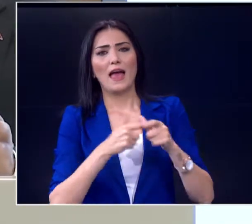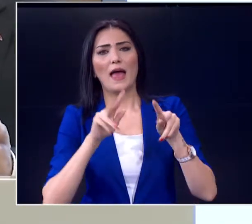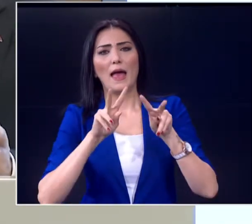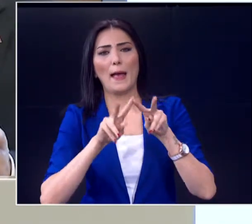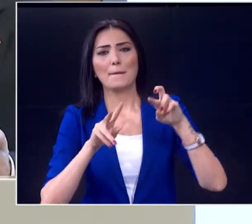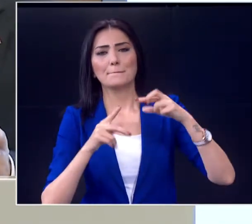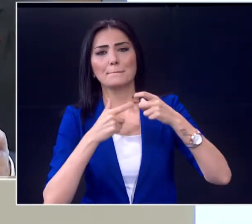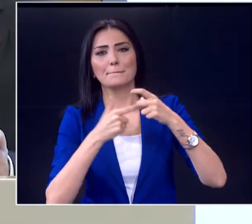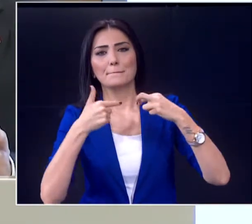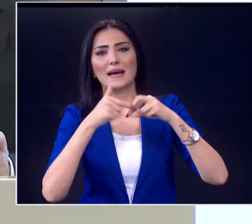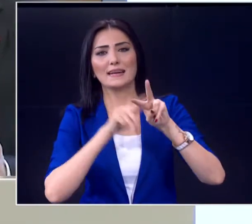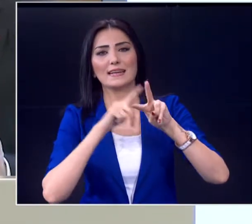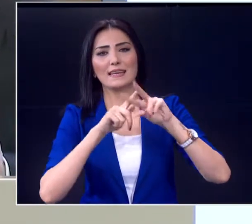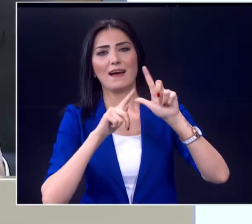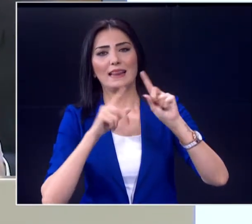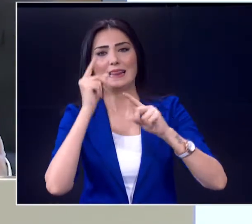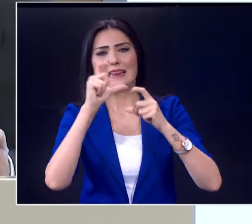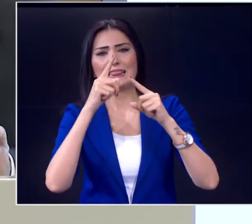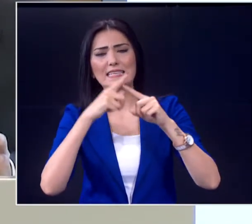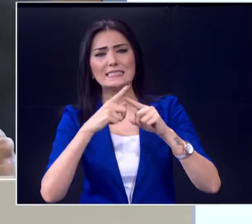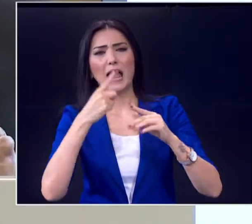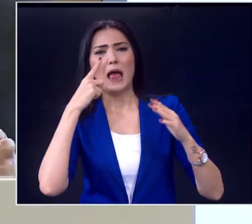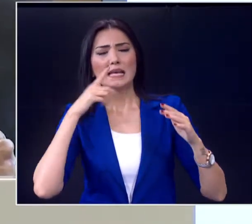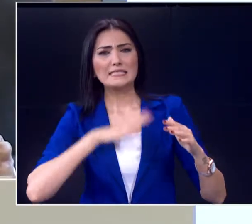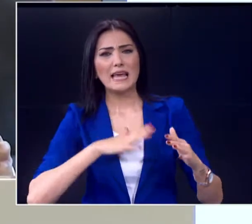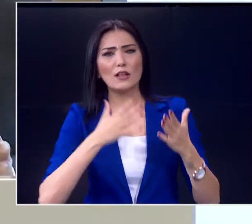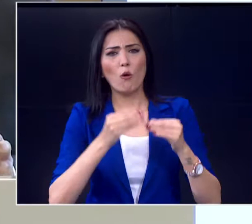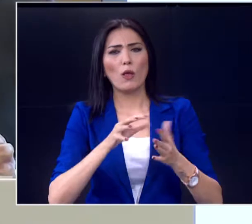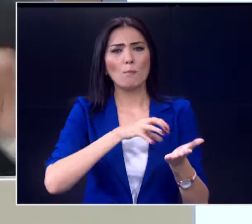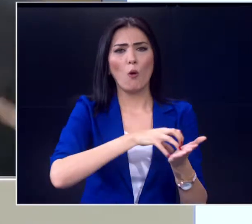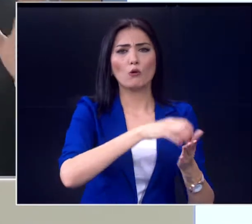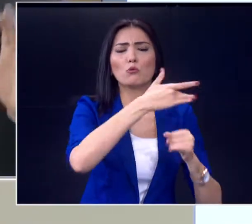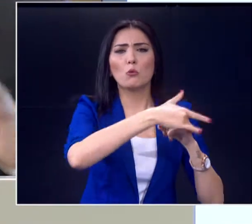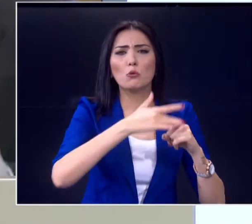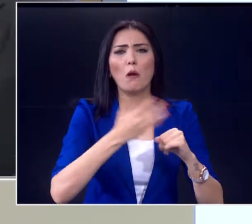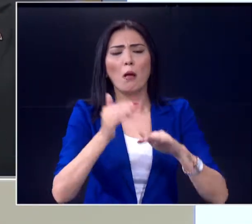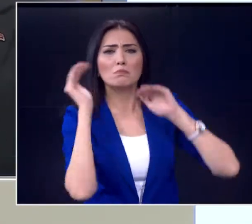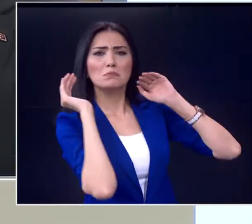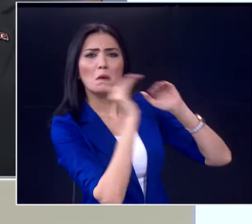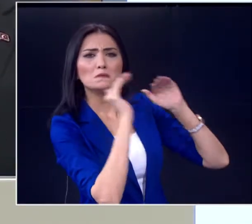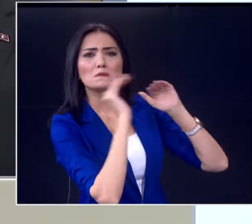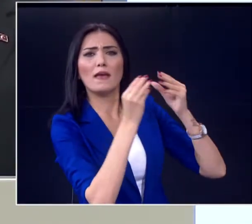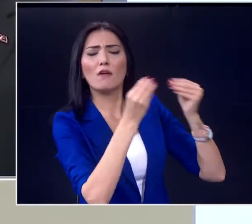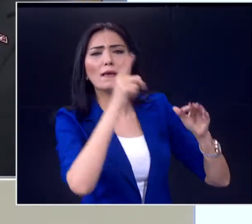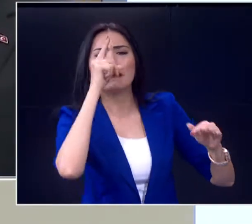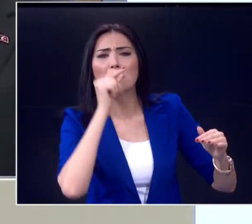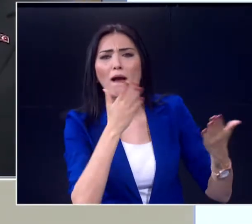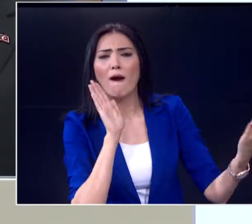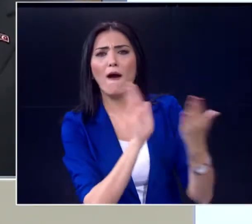emperyalist emelleri olan bölgede ülkeler aleni destek veriyorlar. Kime